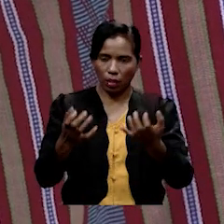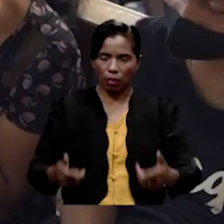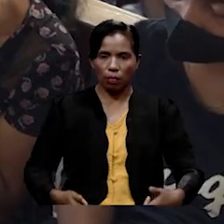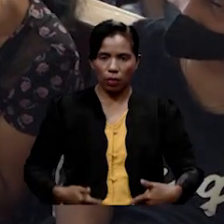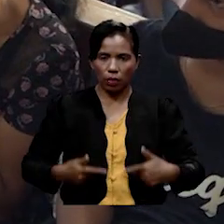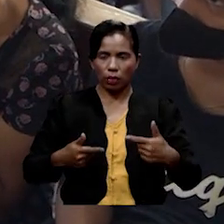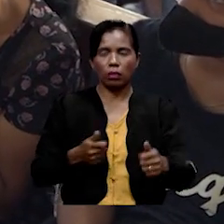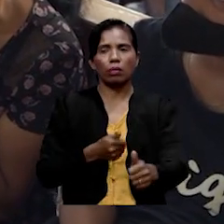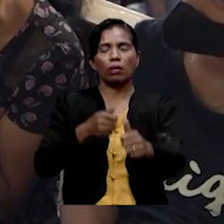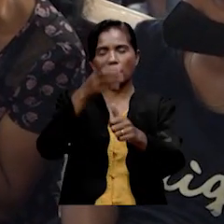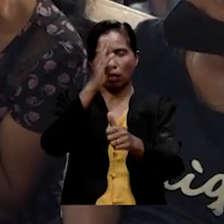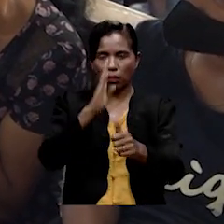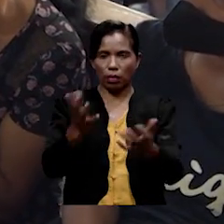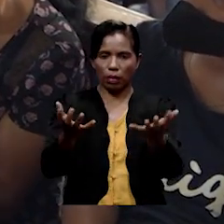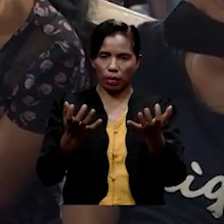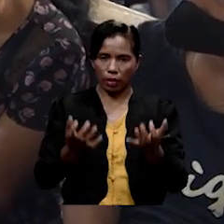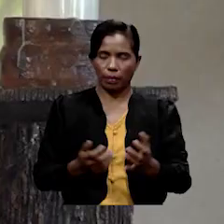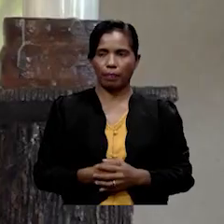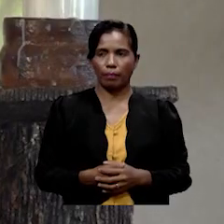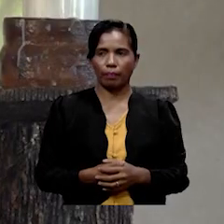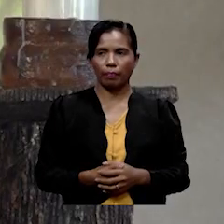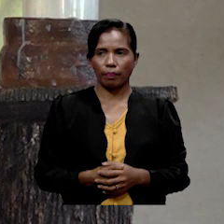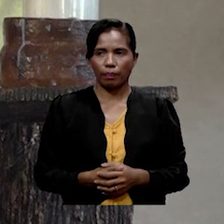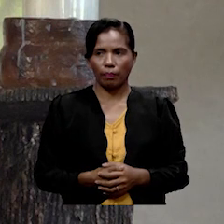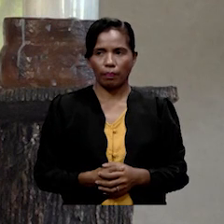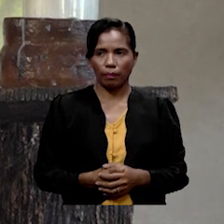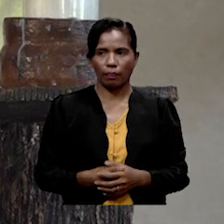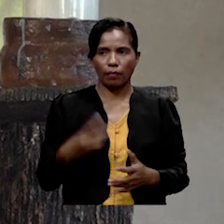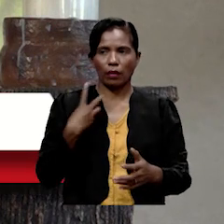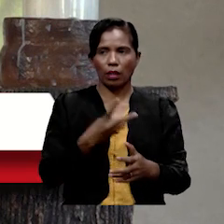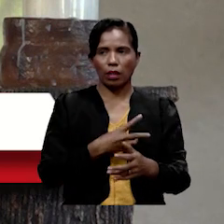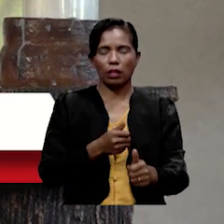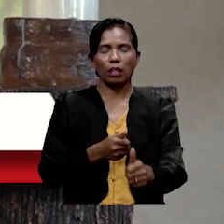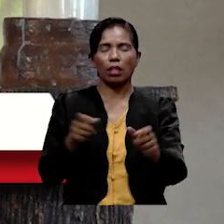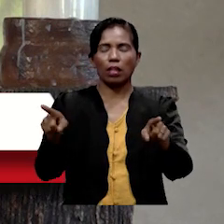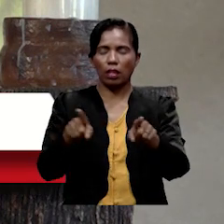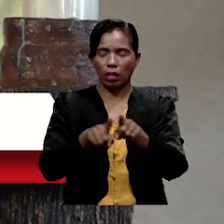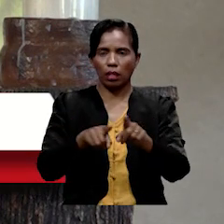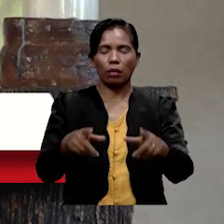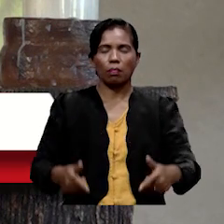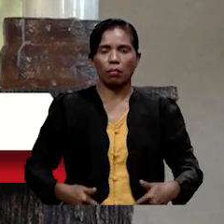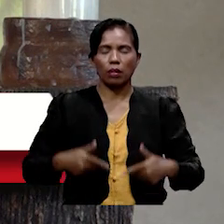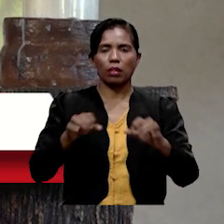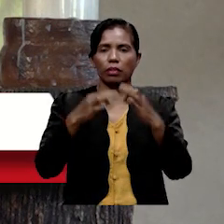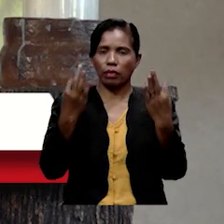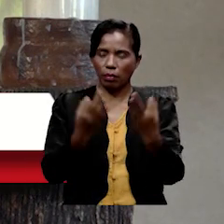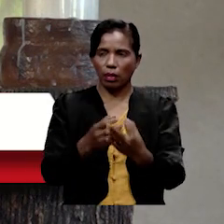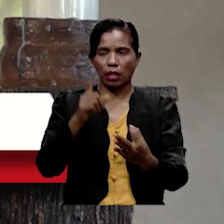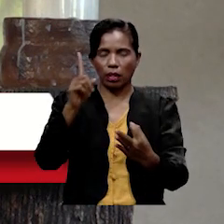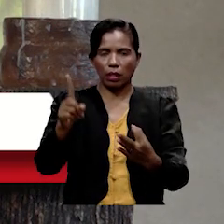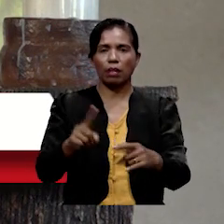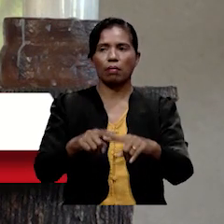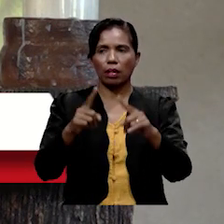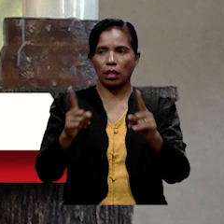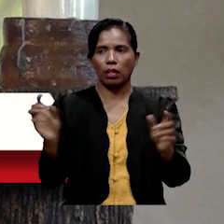ne maromak ni hakarak. Maraia que me quedam acumulis nessa família ida e está com medo do matrimônio e